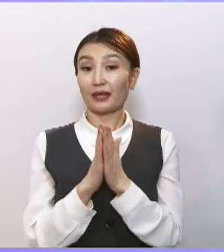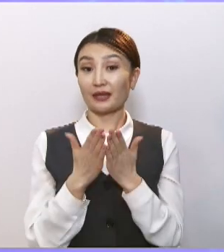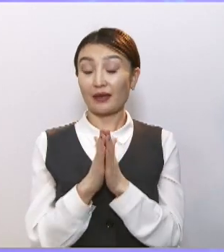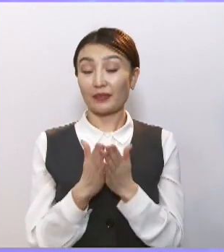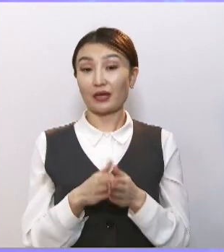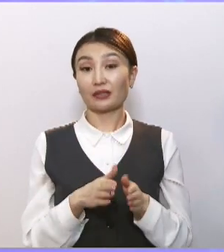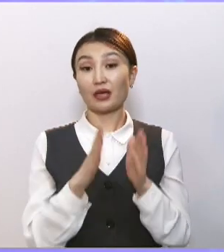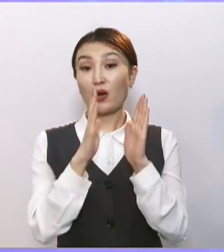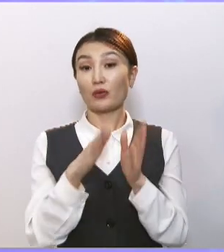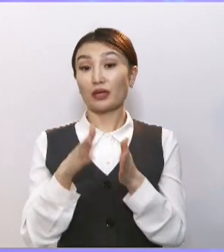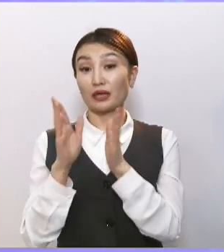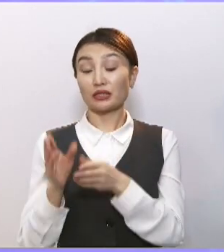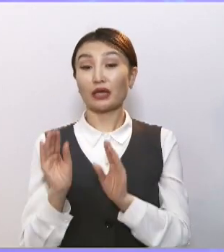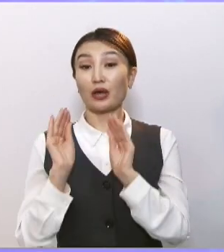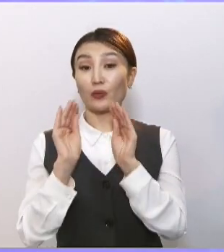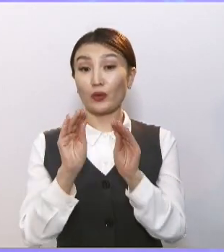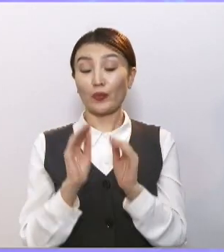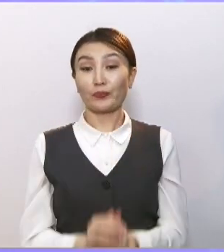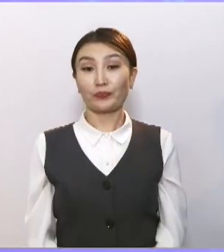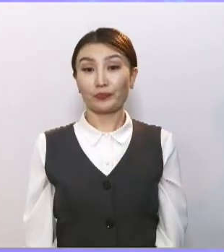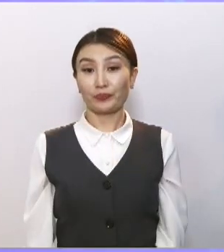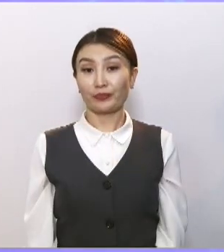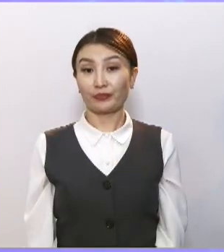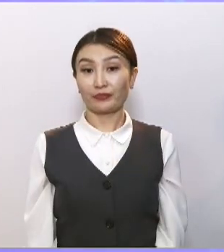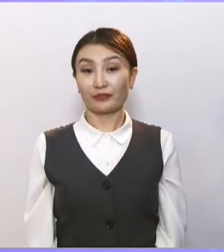Китептерди текчеге коем.